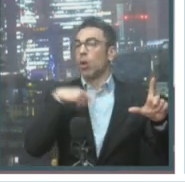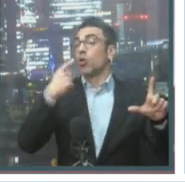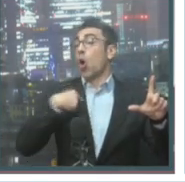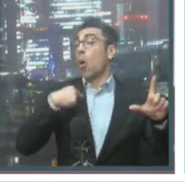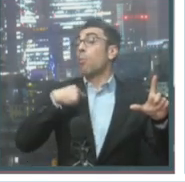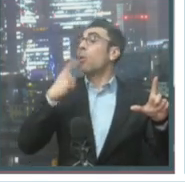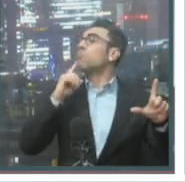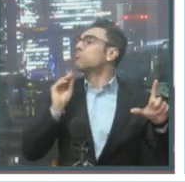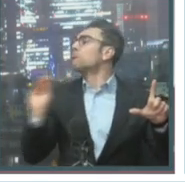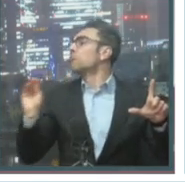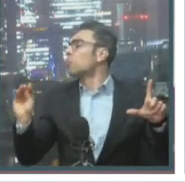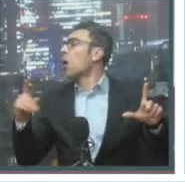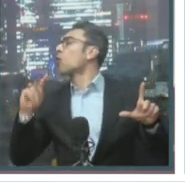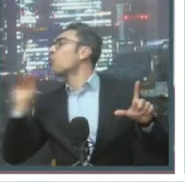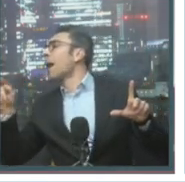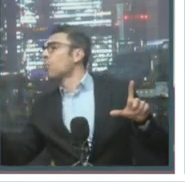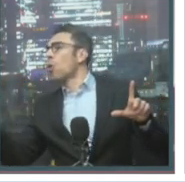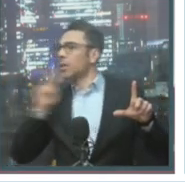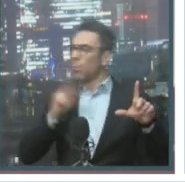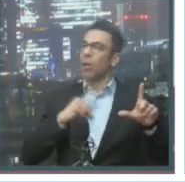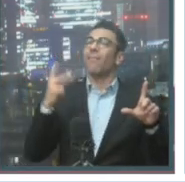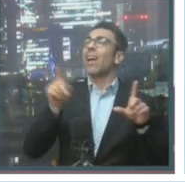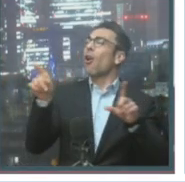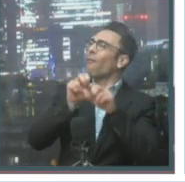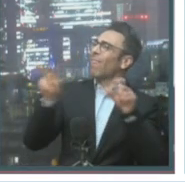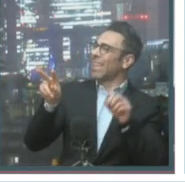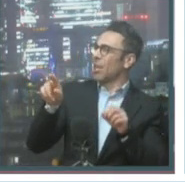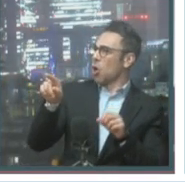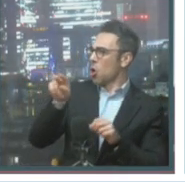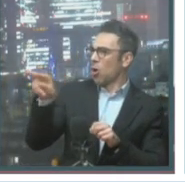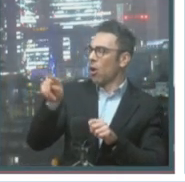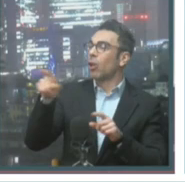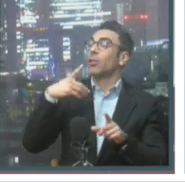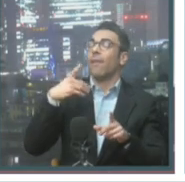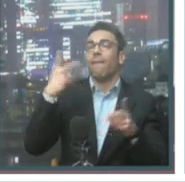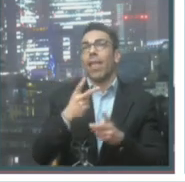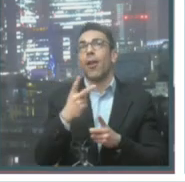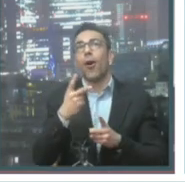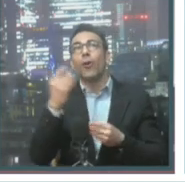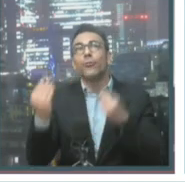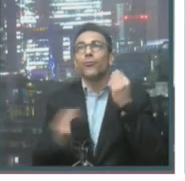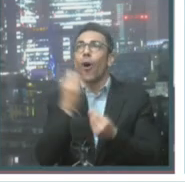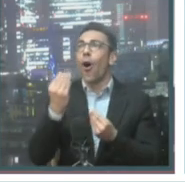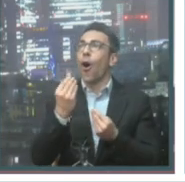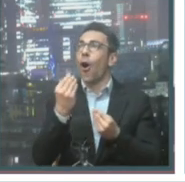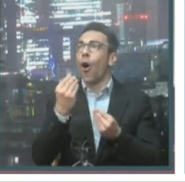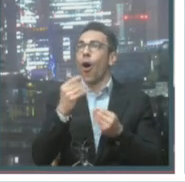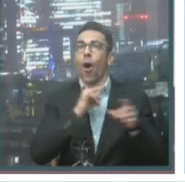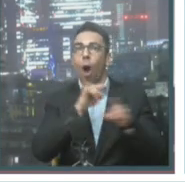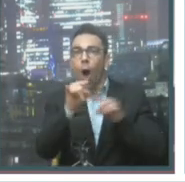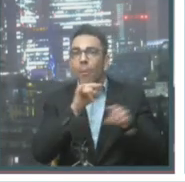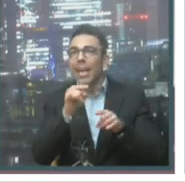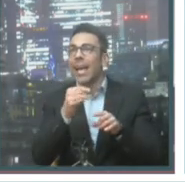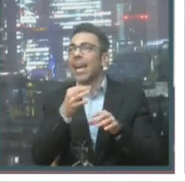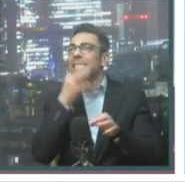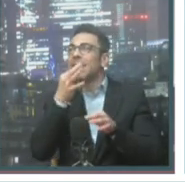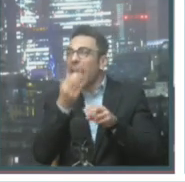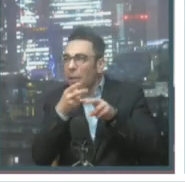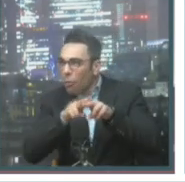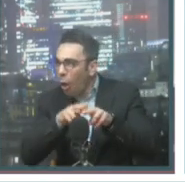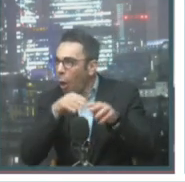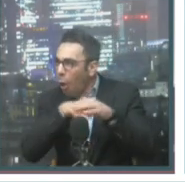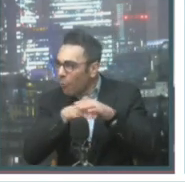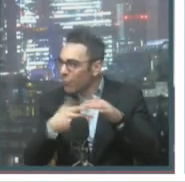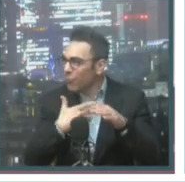vi chiedo delle risposte questo video appunto che fate dove giocate tardissimo sulla comicità sul doppio senso dove